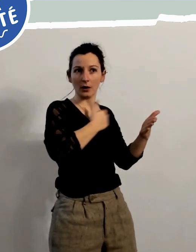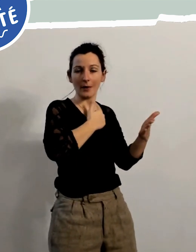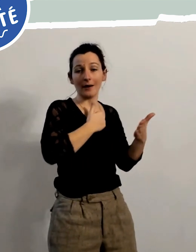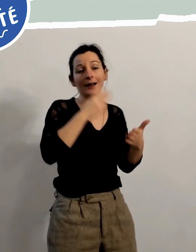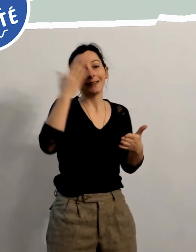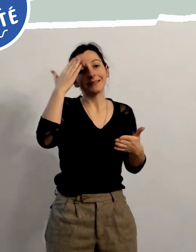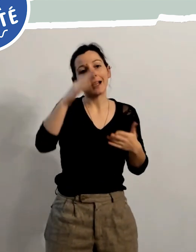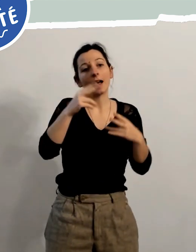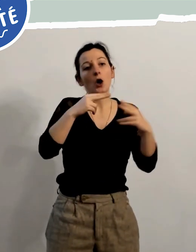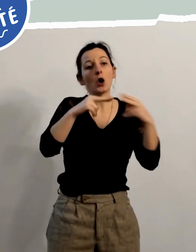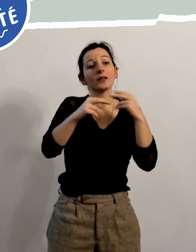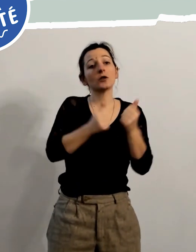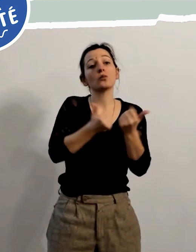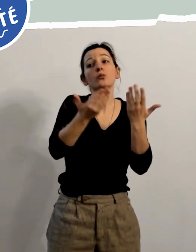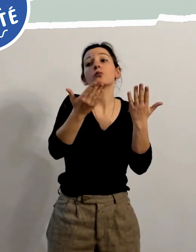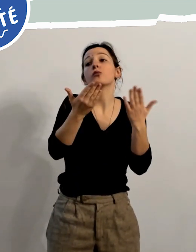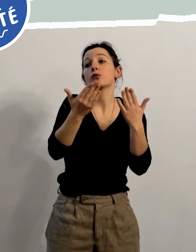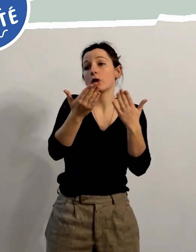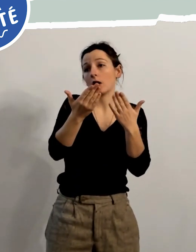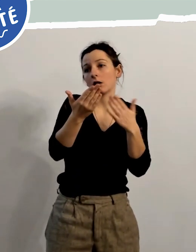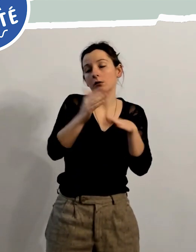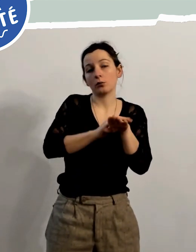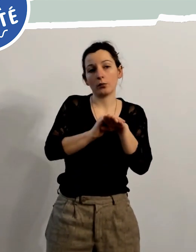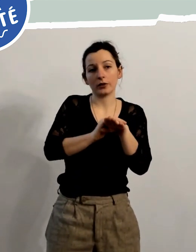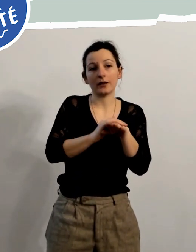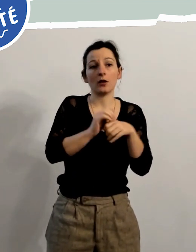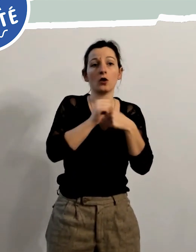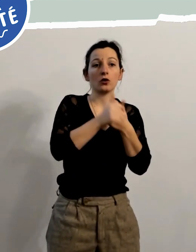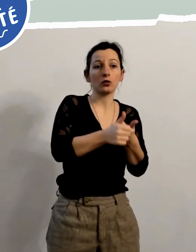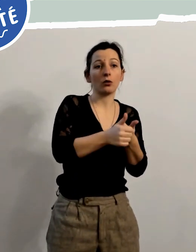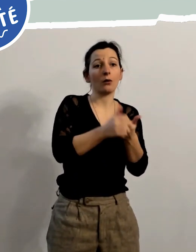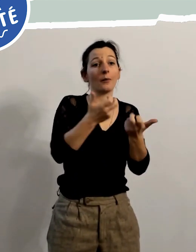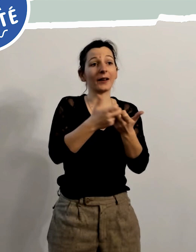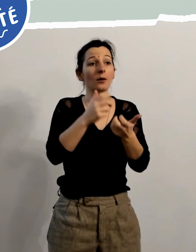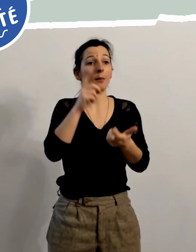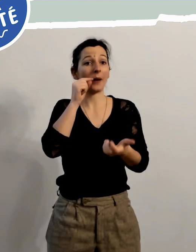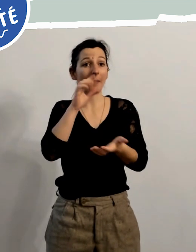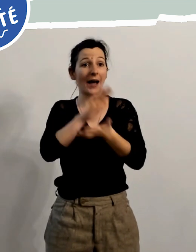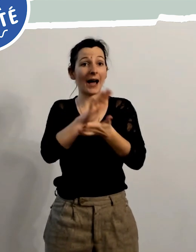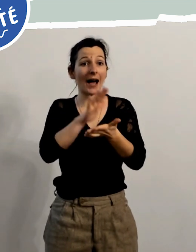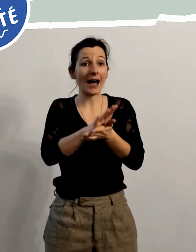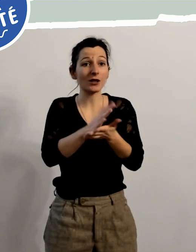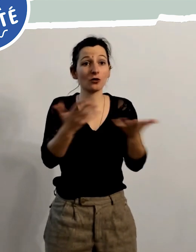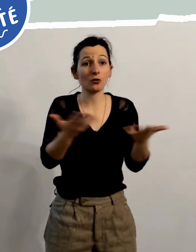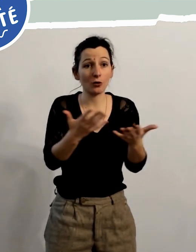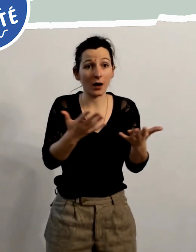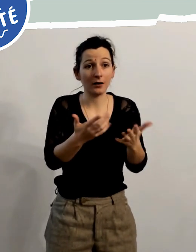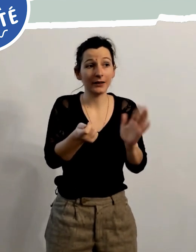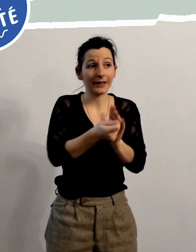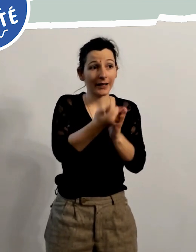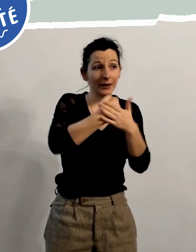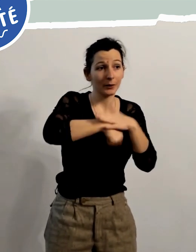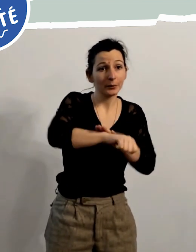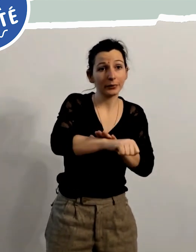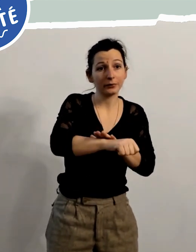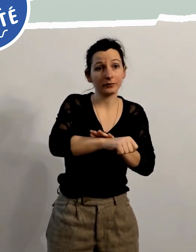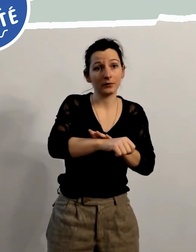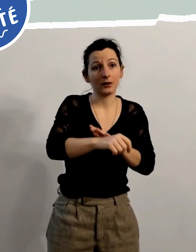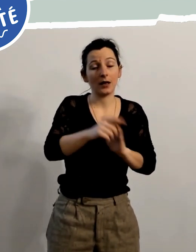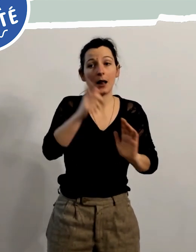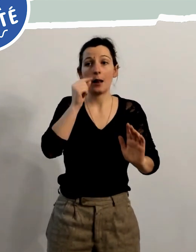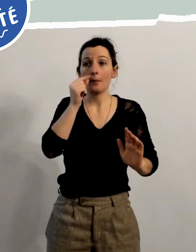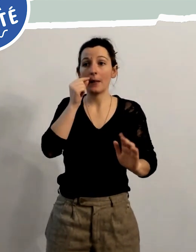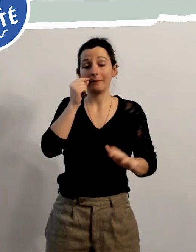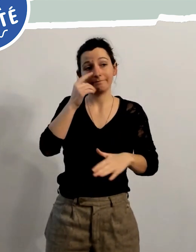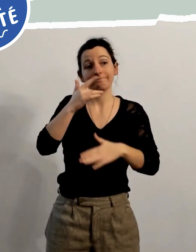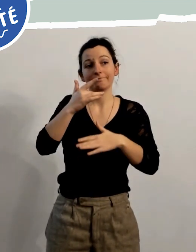plein de paramètres, c'est multiparamétrique. Par exemple, il y a aussi l'âge du papa, qui est aussi un élément important. On s'aperçoit quand même que lorsqu'on est papa à un